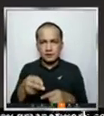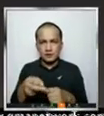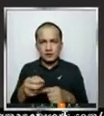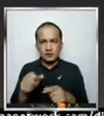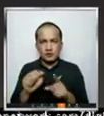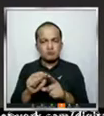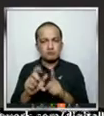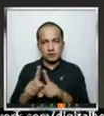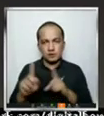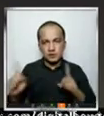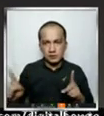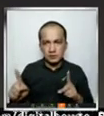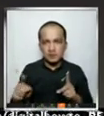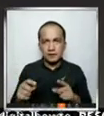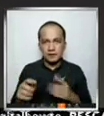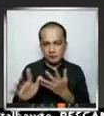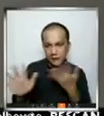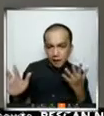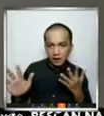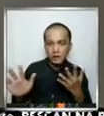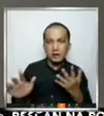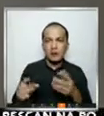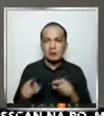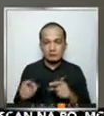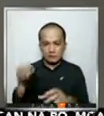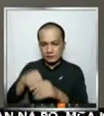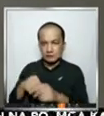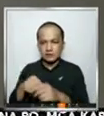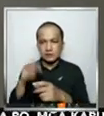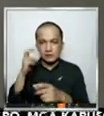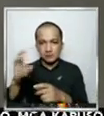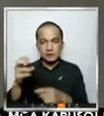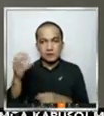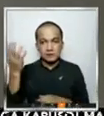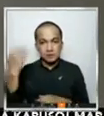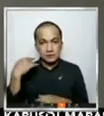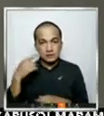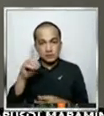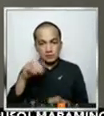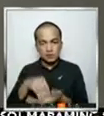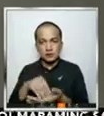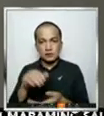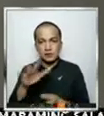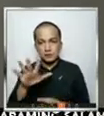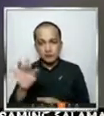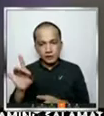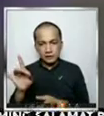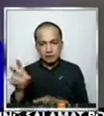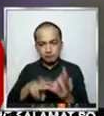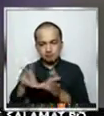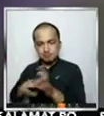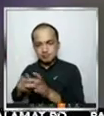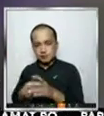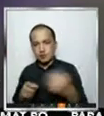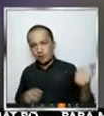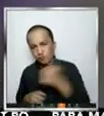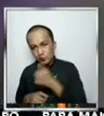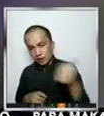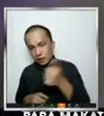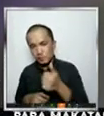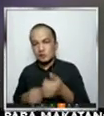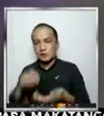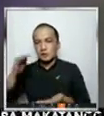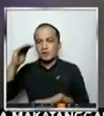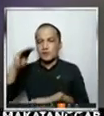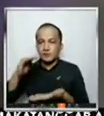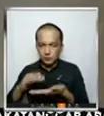pila hanggang sa loob ng tren. Ang dati raw na 1,058 na sakay nito kada biyahe ay bababa sa 168